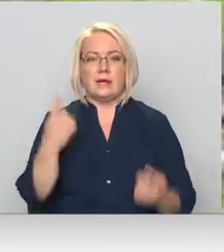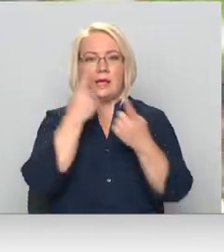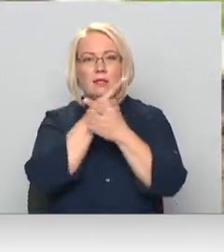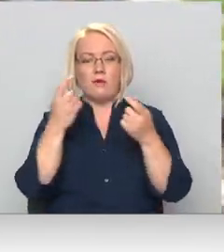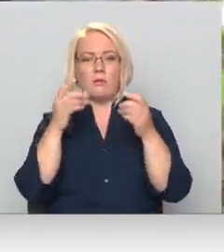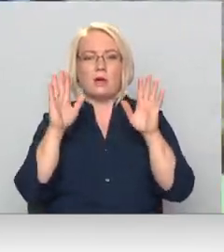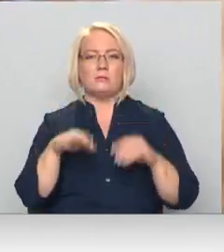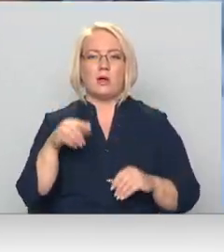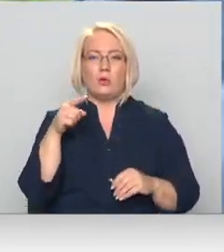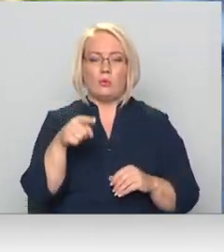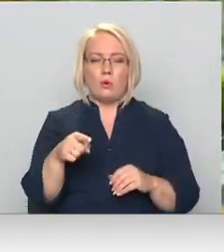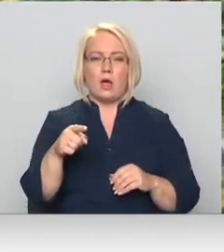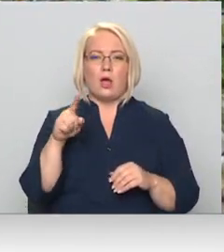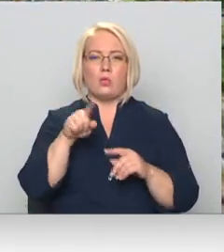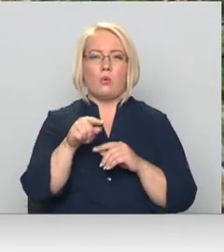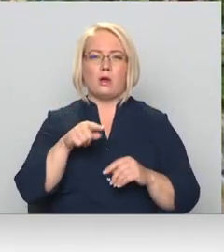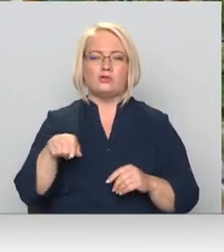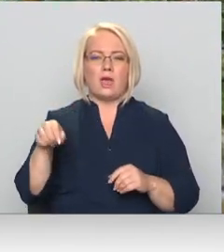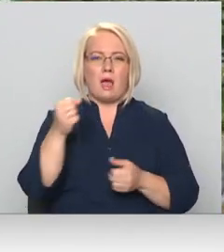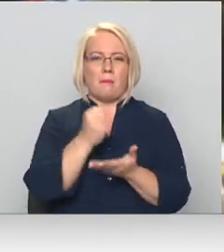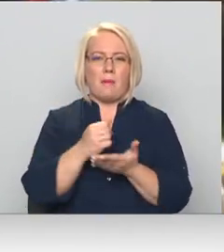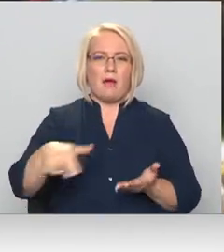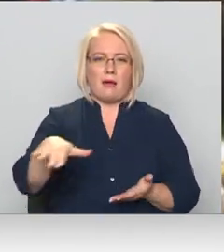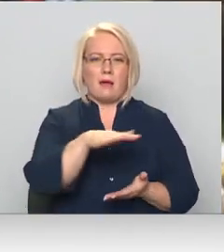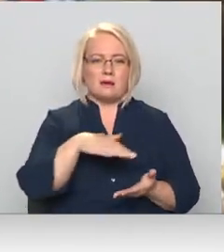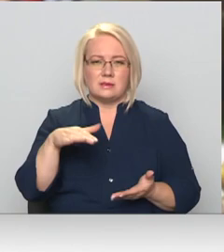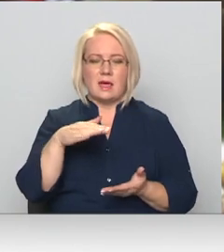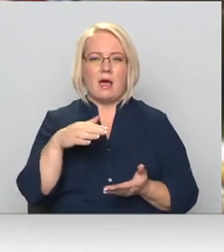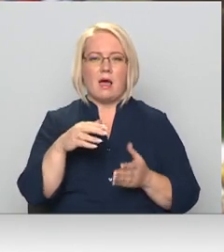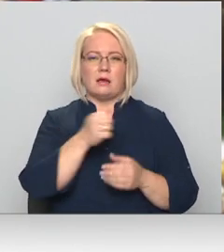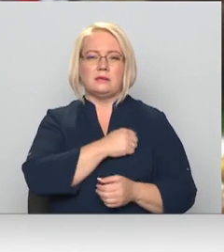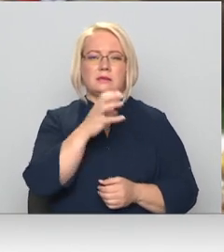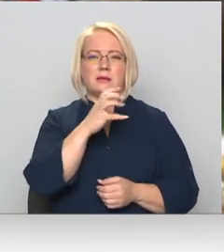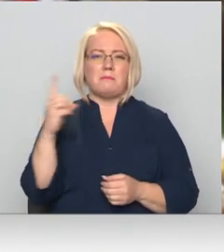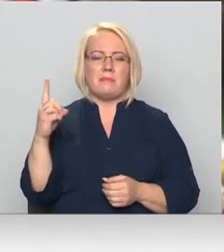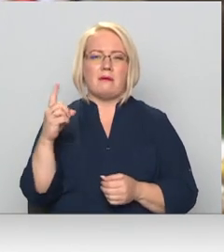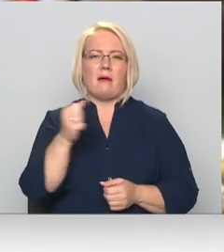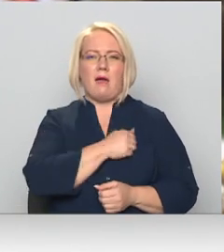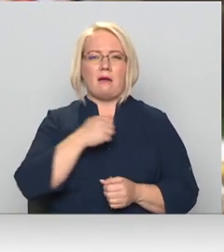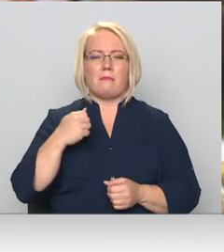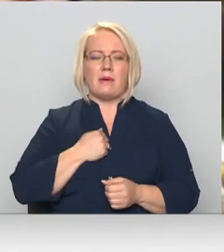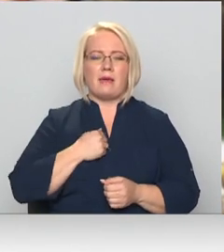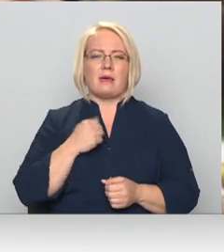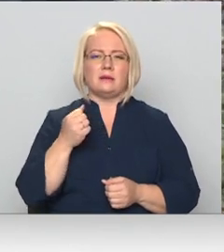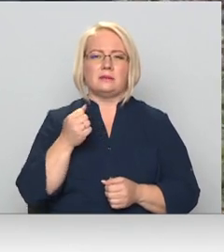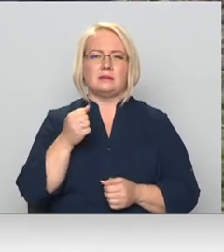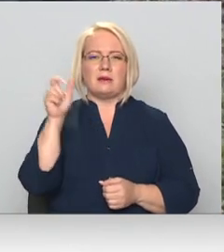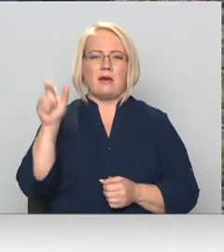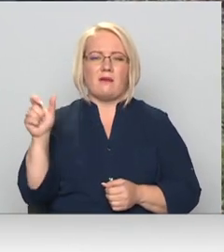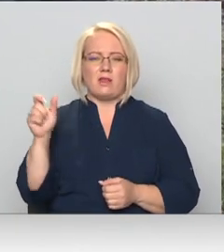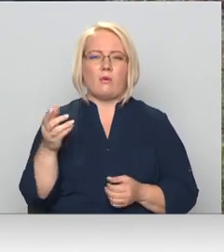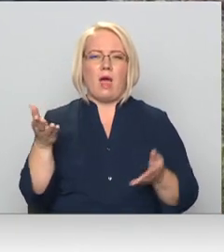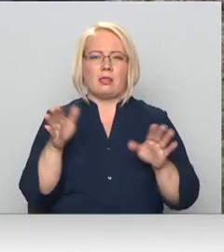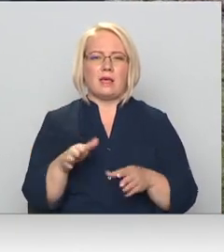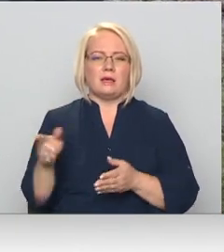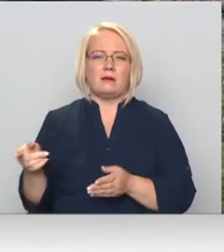Informācija par to, ka no šī zaņas pagastā esošā lielā sila padomju armijas karavīru mirstīgās atliekas ir jau pārbedītas Ezers